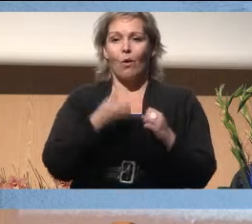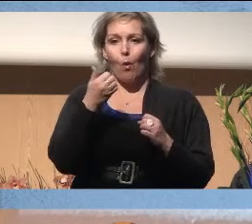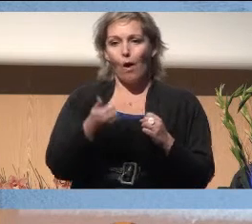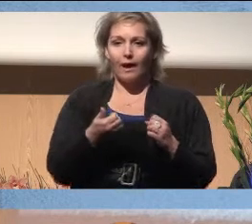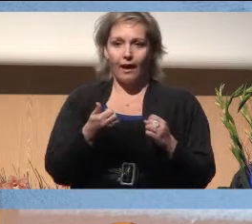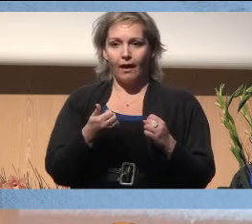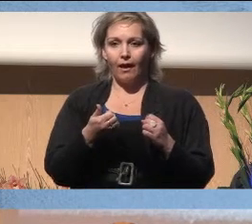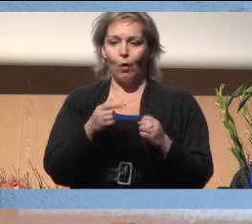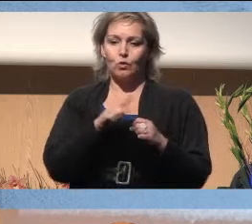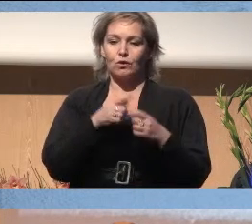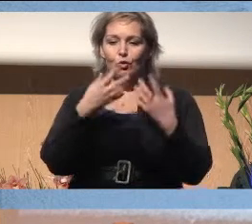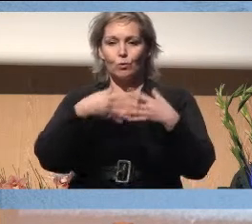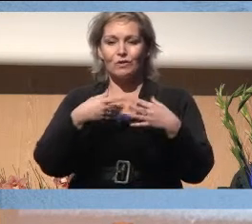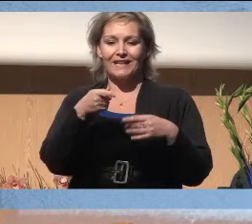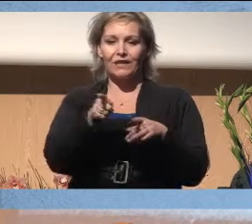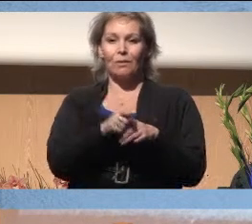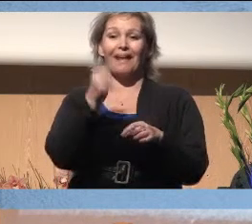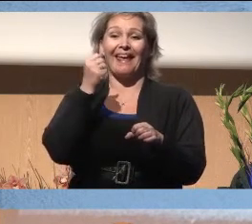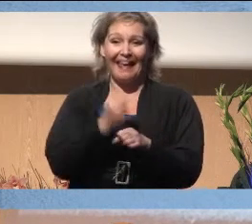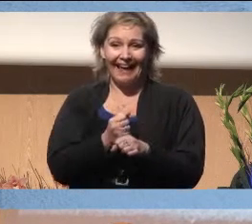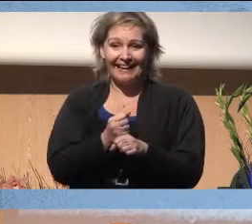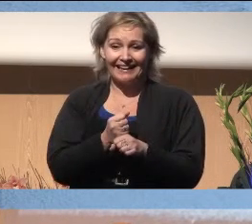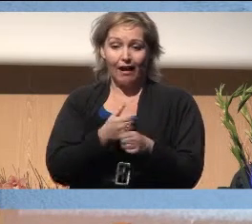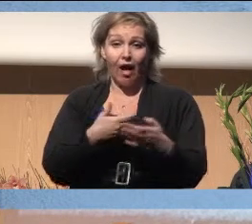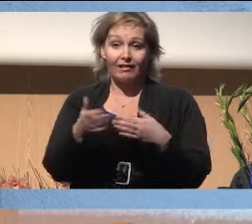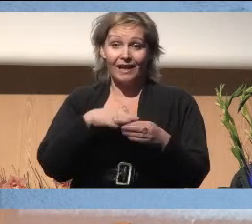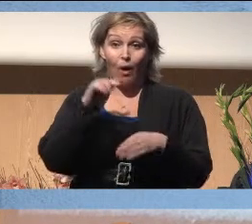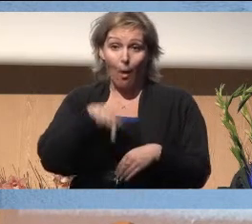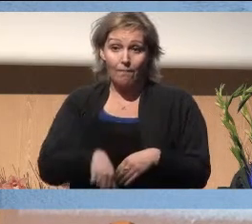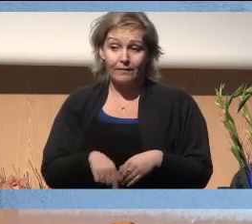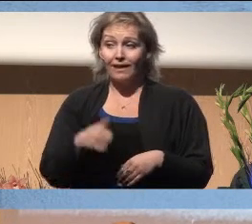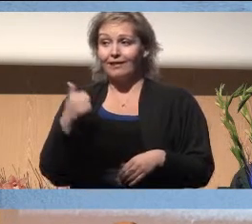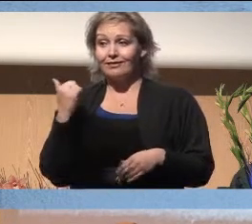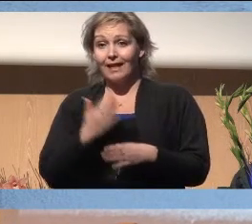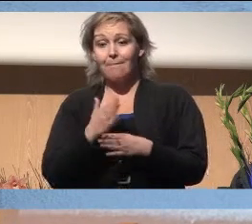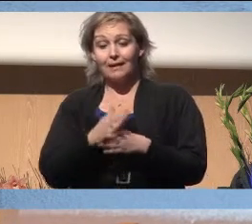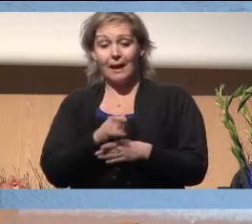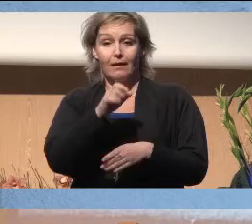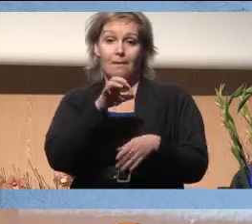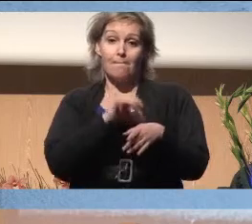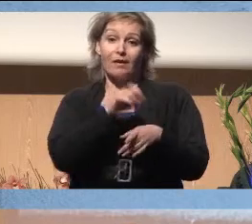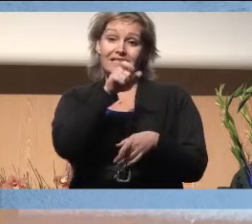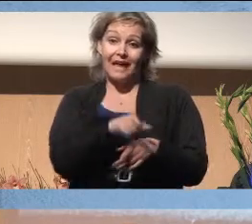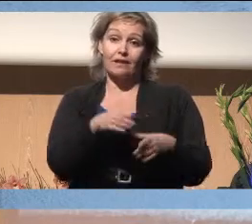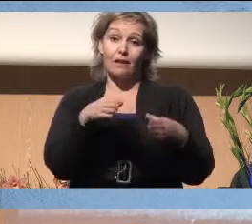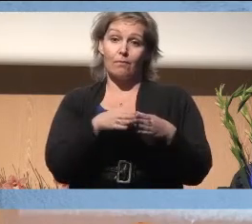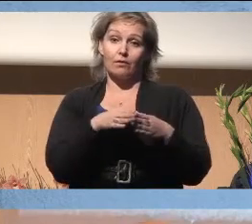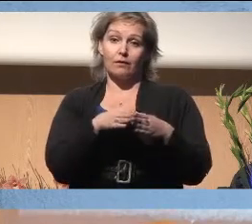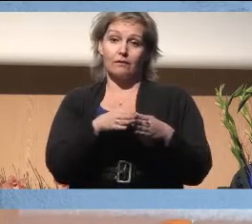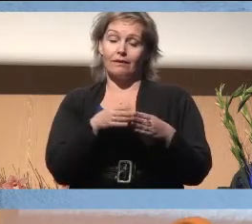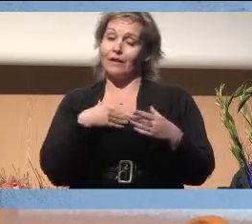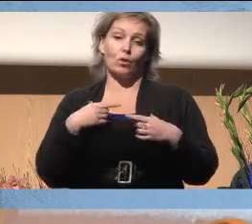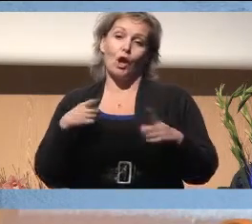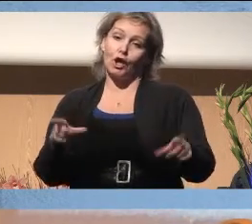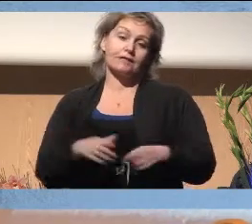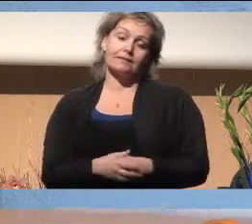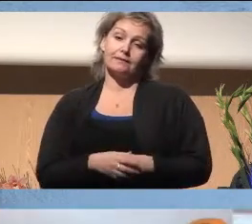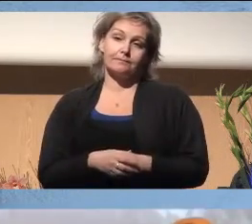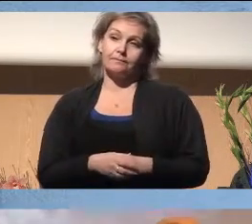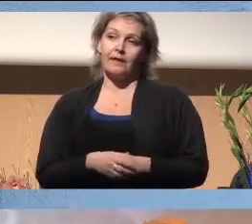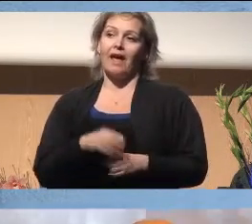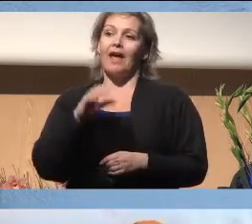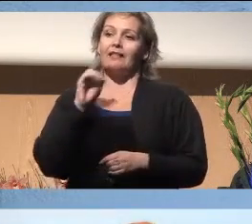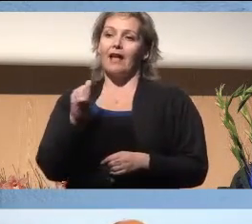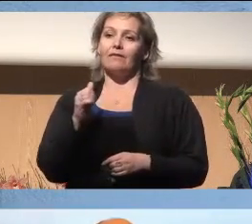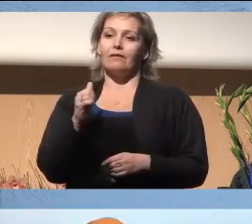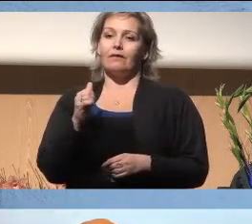de som skal produsere det som egentlig dette dreier seg om, nemlig pasientmøte, så vil du ikke lykkes. Derfor